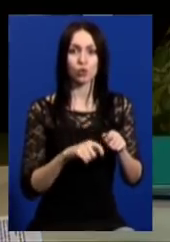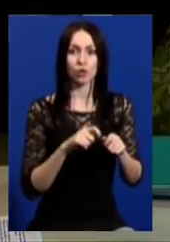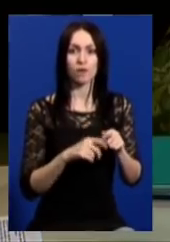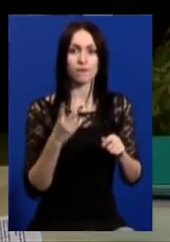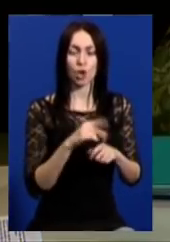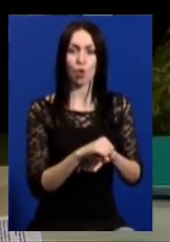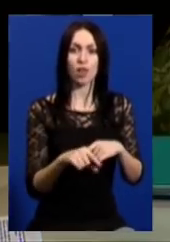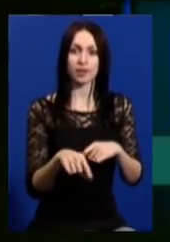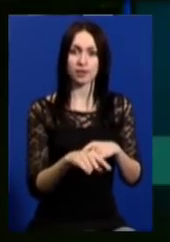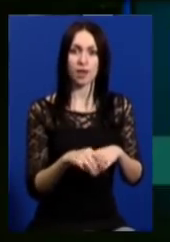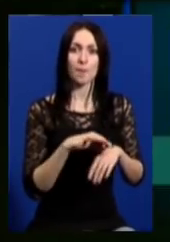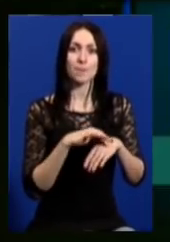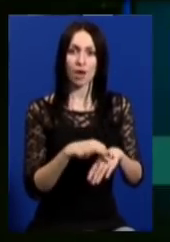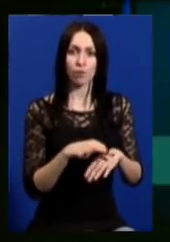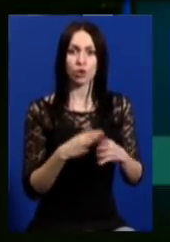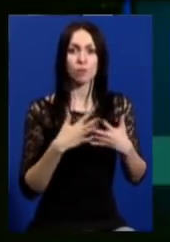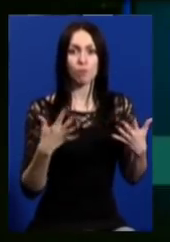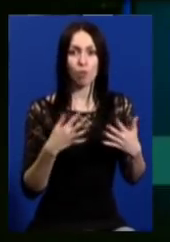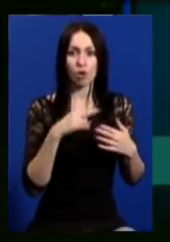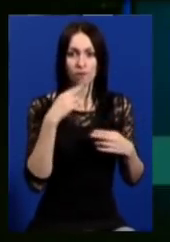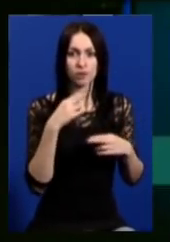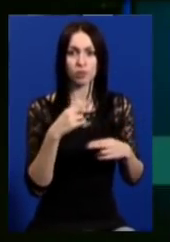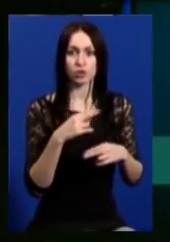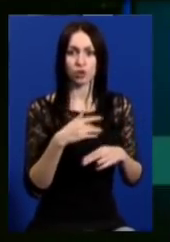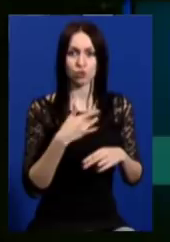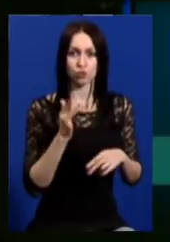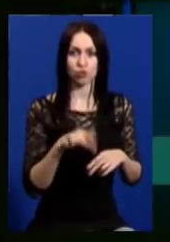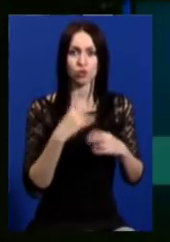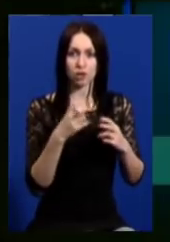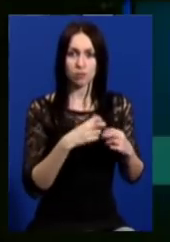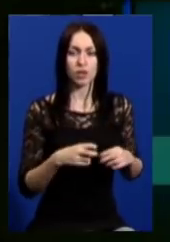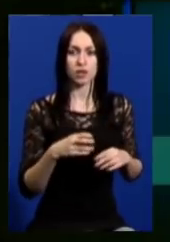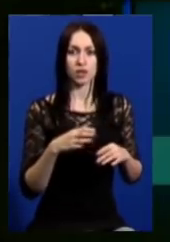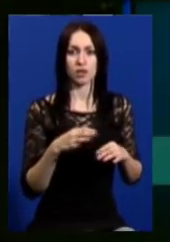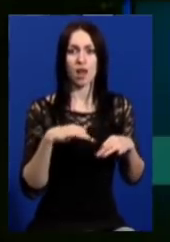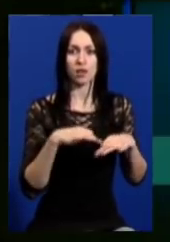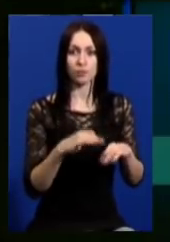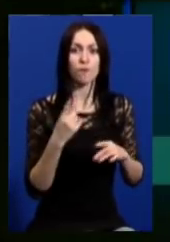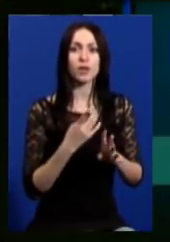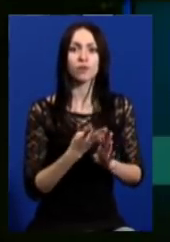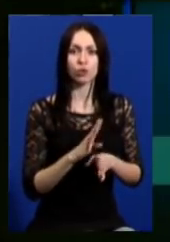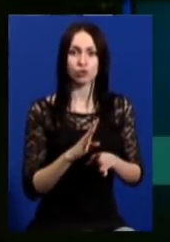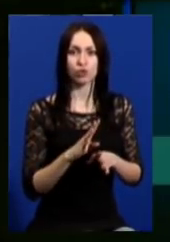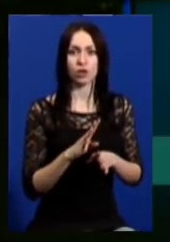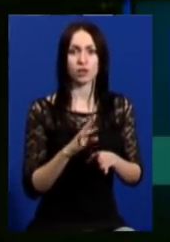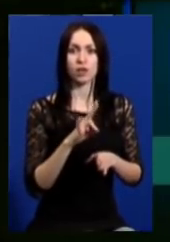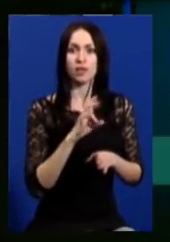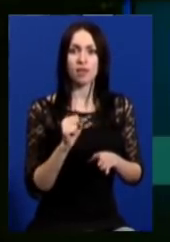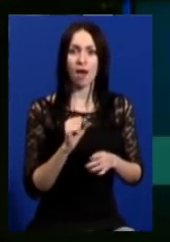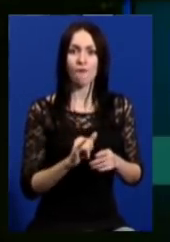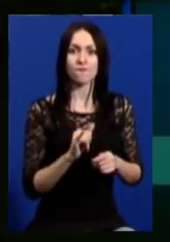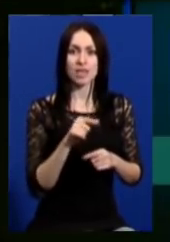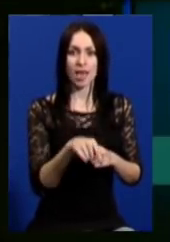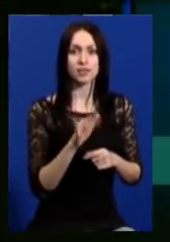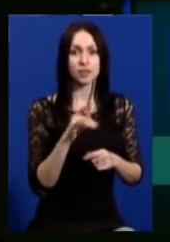лінії. Проводимо більш ретельний, жорсткий огляд транспортних засобів, в першу чергу пріоритетну, на в'їзд в